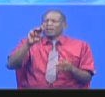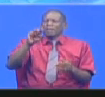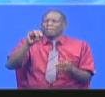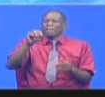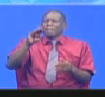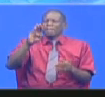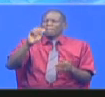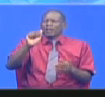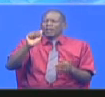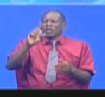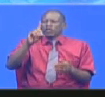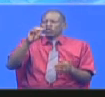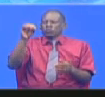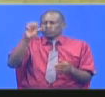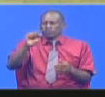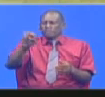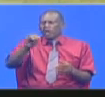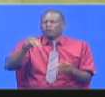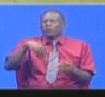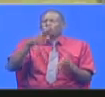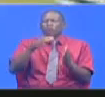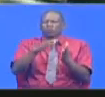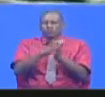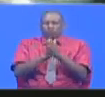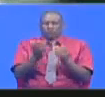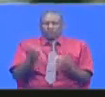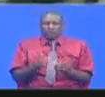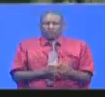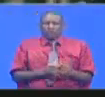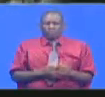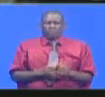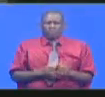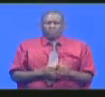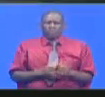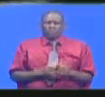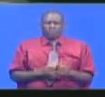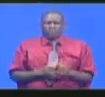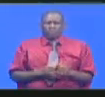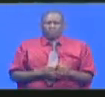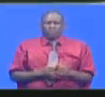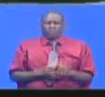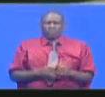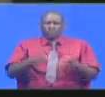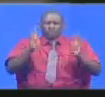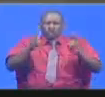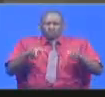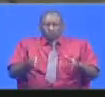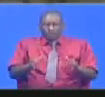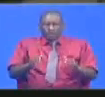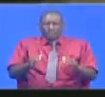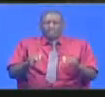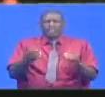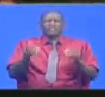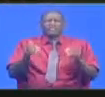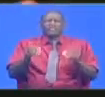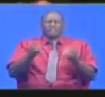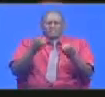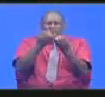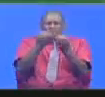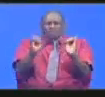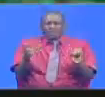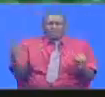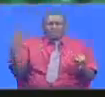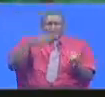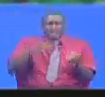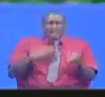Mel Miendo anaarifu zaidi. President Uhuru Kenyatta. Kawaida sikukuu ya Jamhuri huandamiza